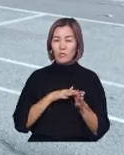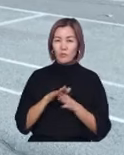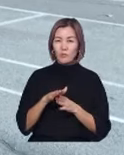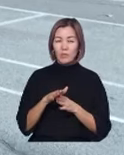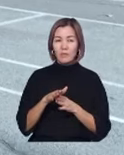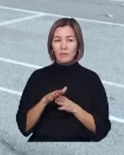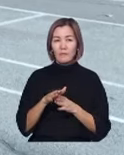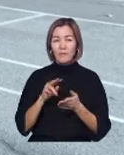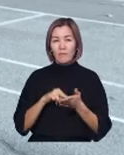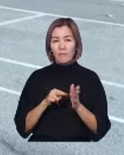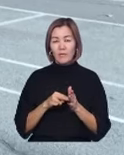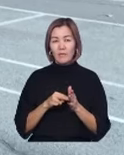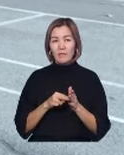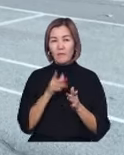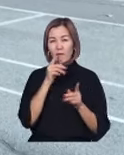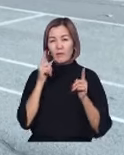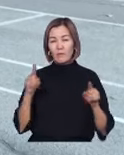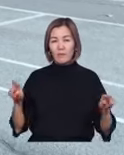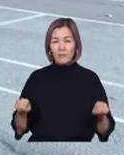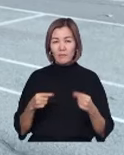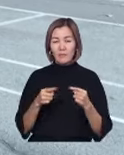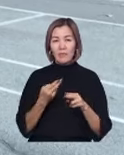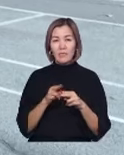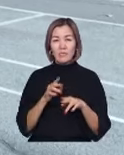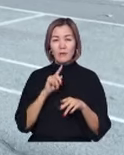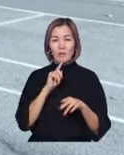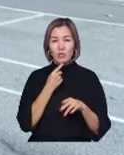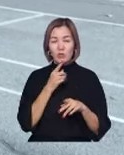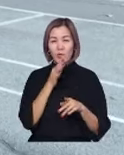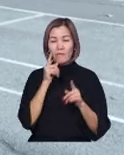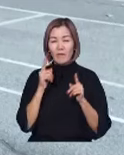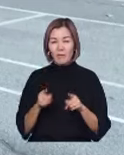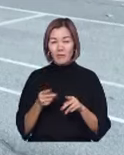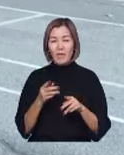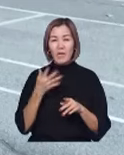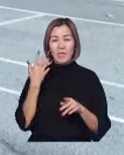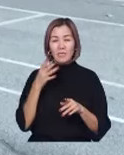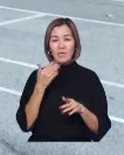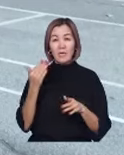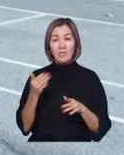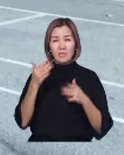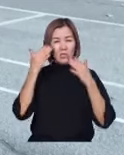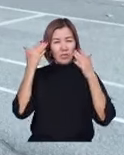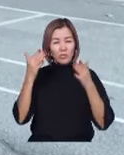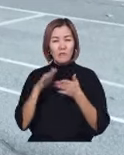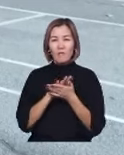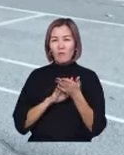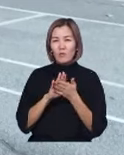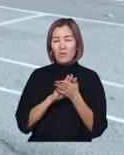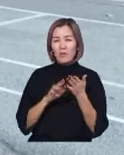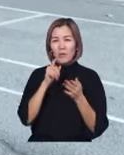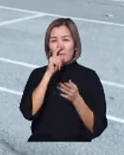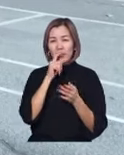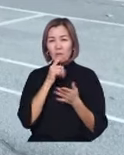того, чтобы в период адаптации, это самое тяжелое время, когда они ничего не понимают, мы